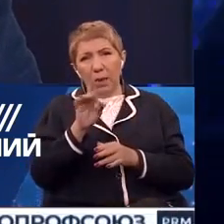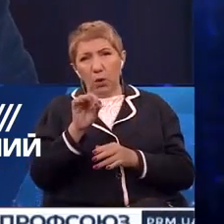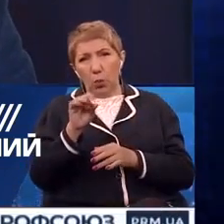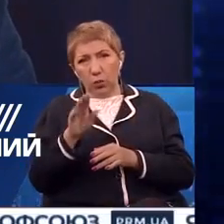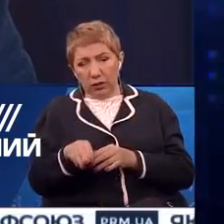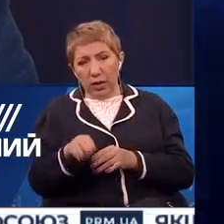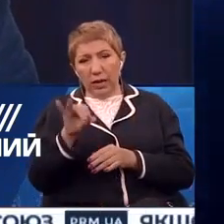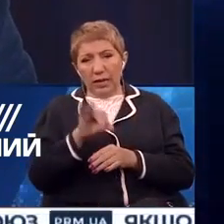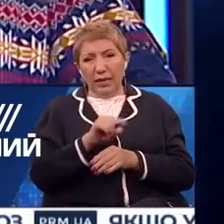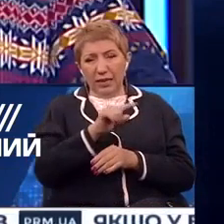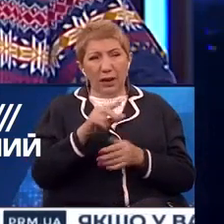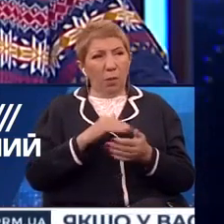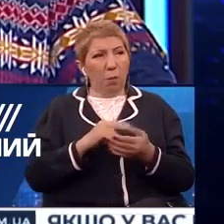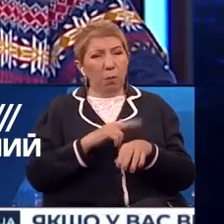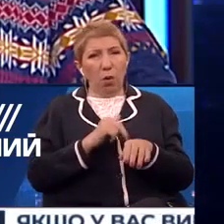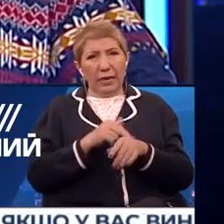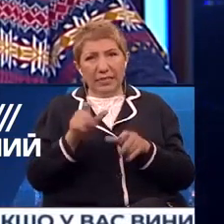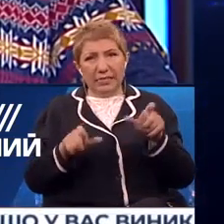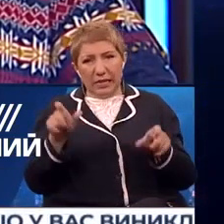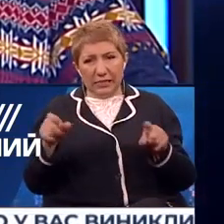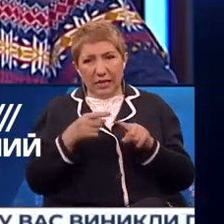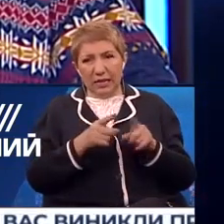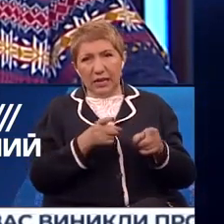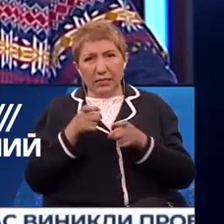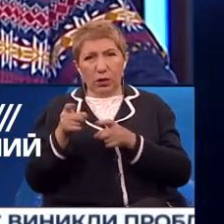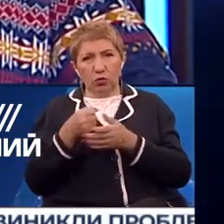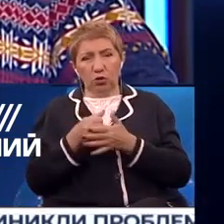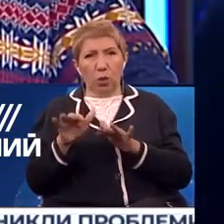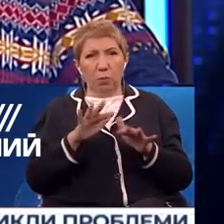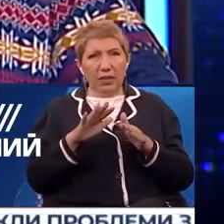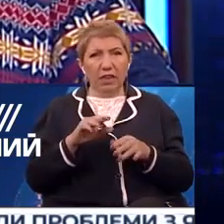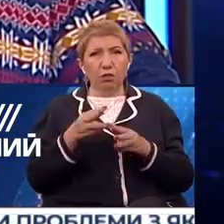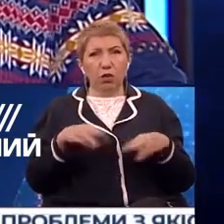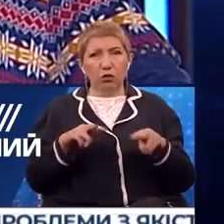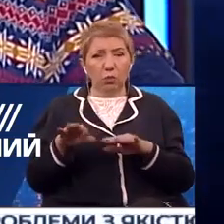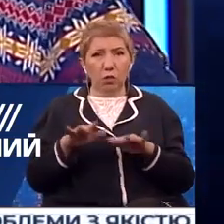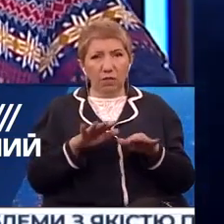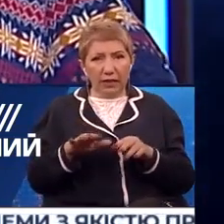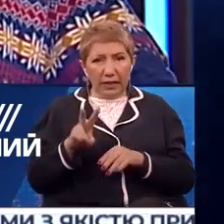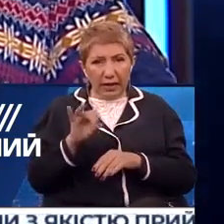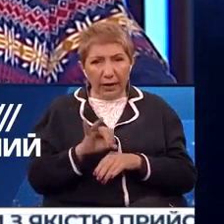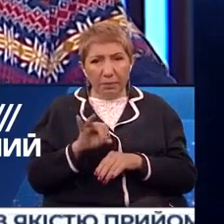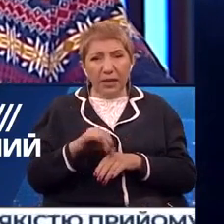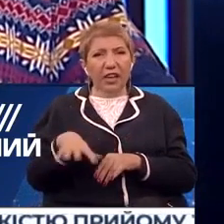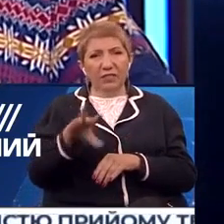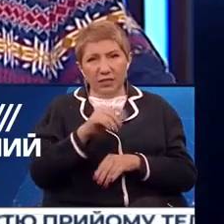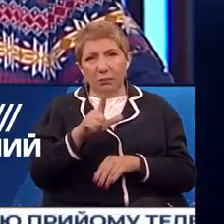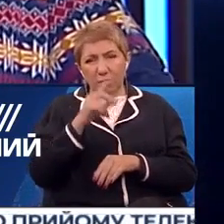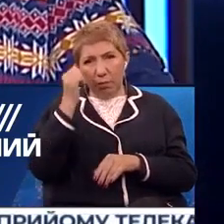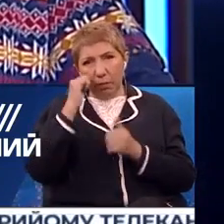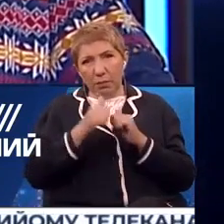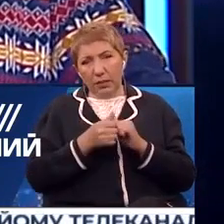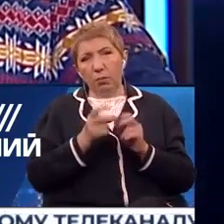поліцейських документацій, яких залучали до подій в урядовому кварталі, ми всі пам'ятаємо, хто і